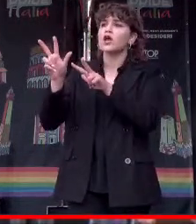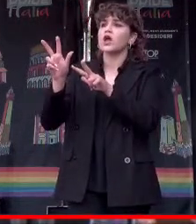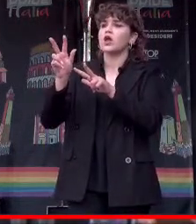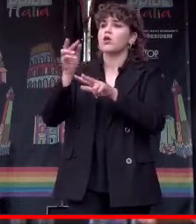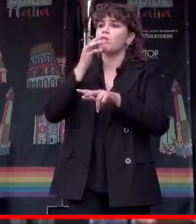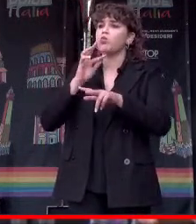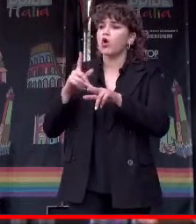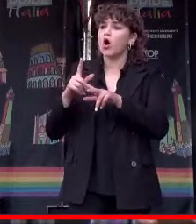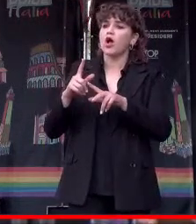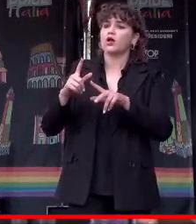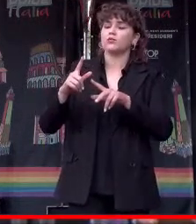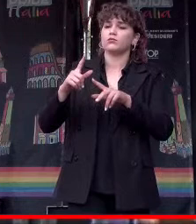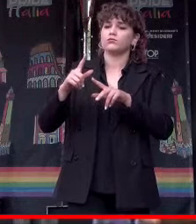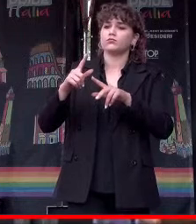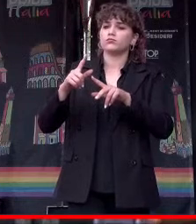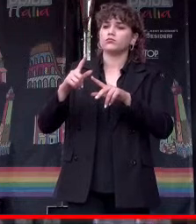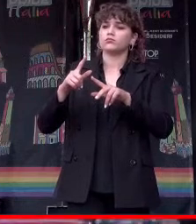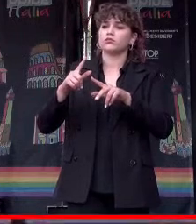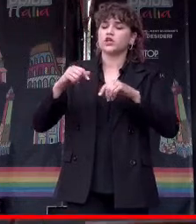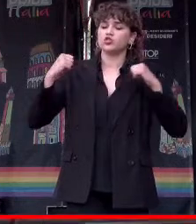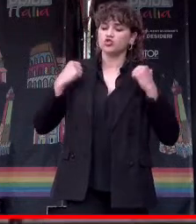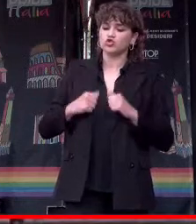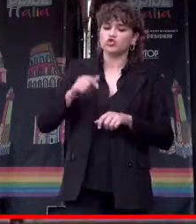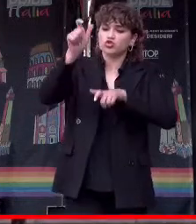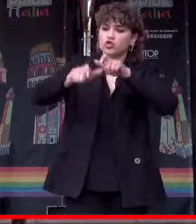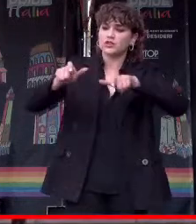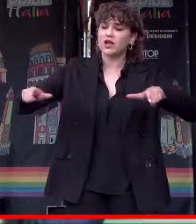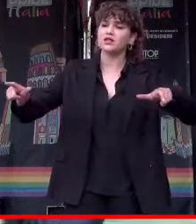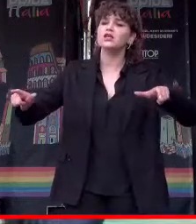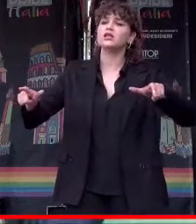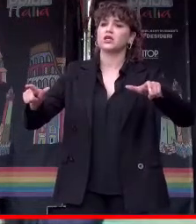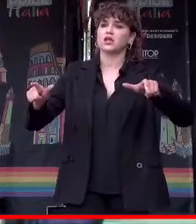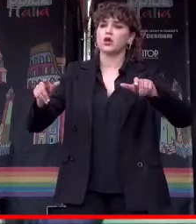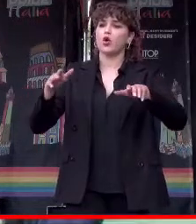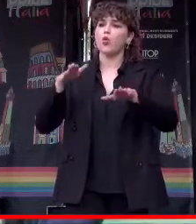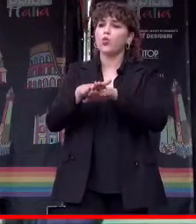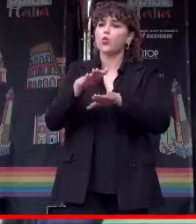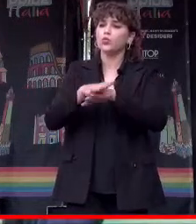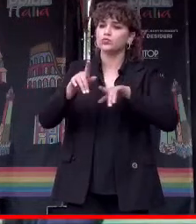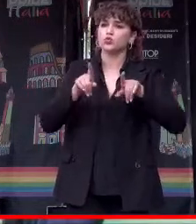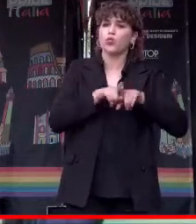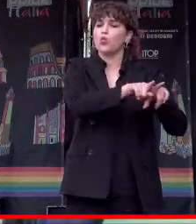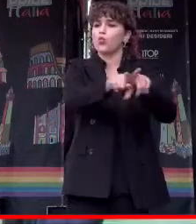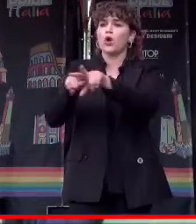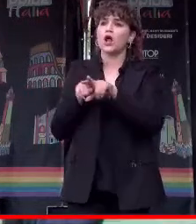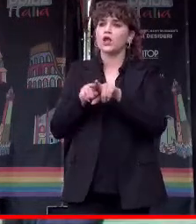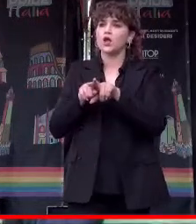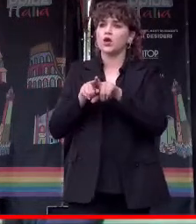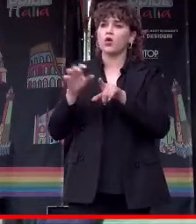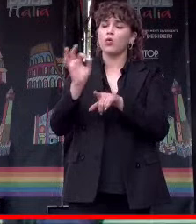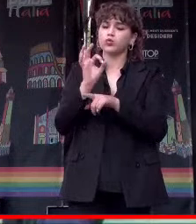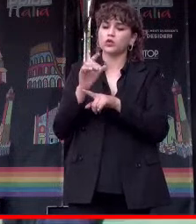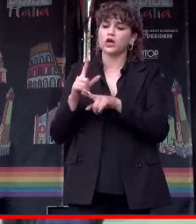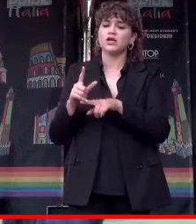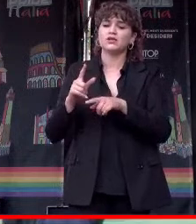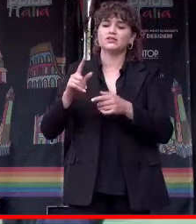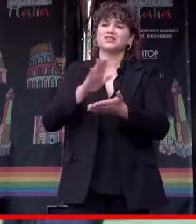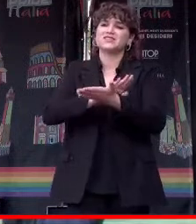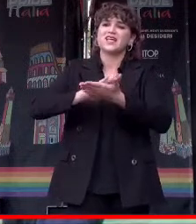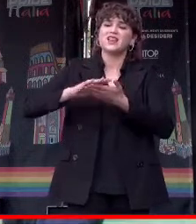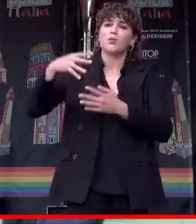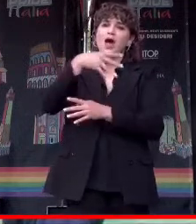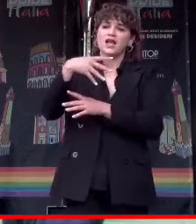cittadino. E anche di aprire quei cassetti che abbiamo trovato chiusi a Santa Marinella. I cassetti